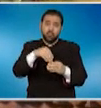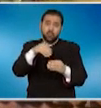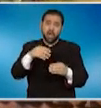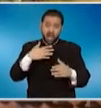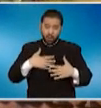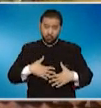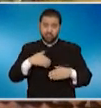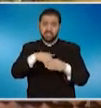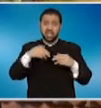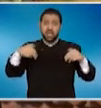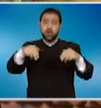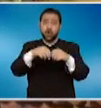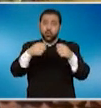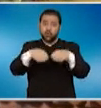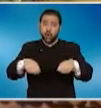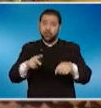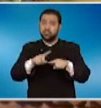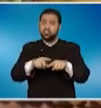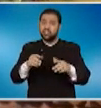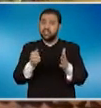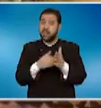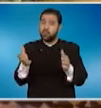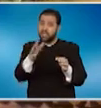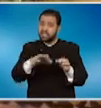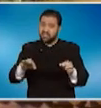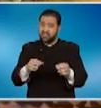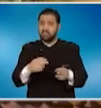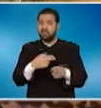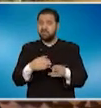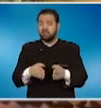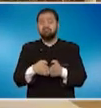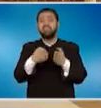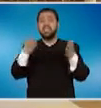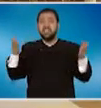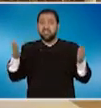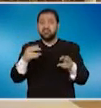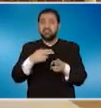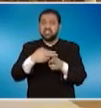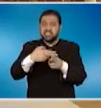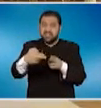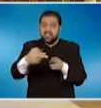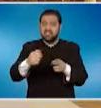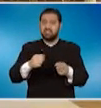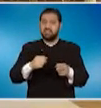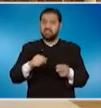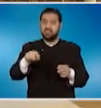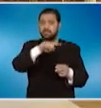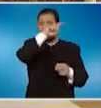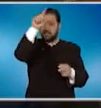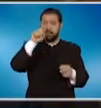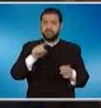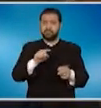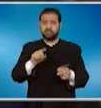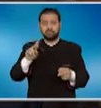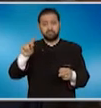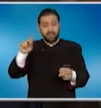virtual, în nuce, pentru a fi desăvârșiți, pentru a ne mântui și așa mai departe? Ne-a dat, sigur că da. Lumea era bună